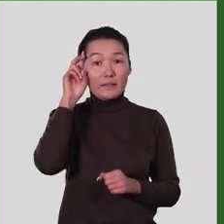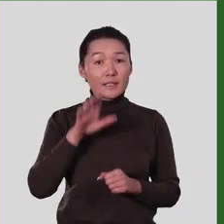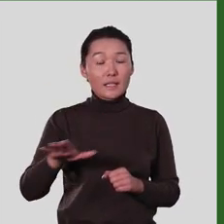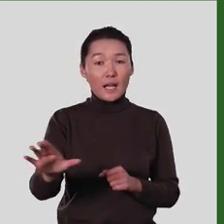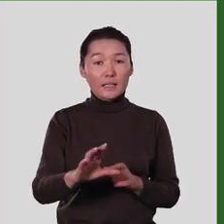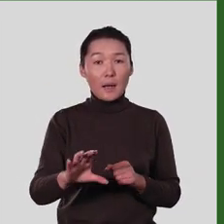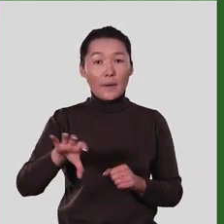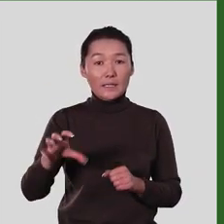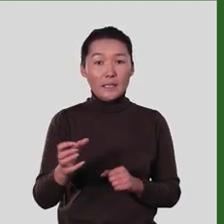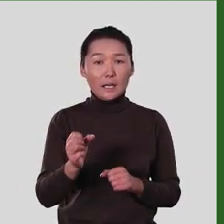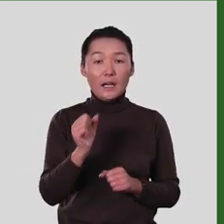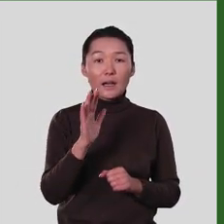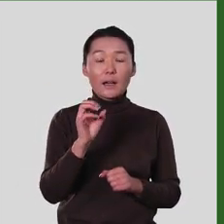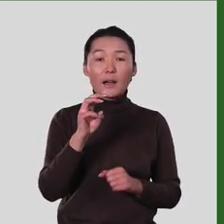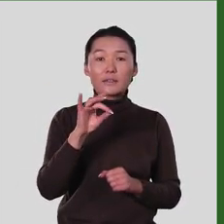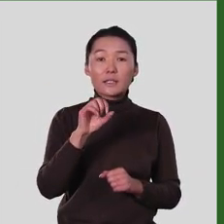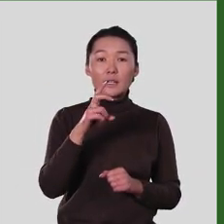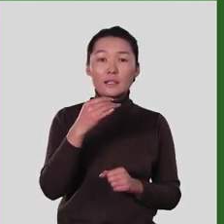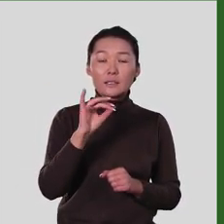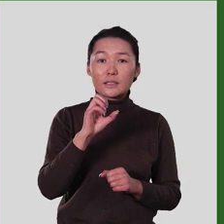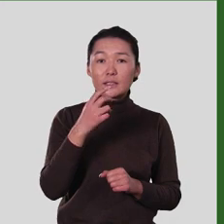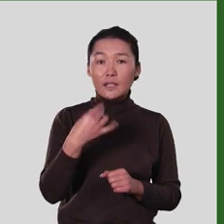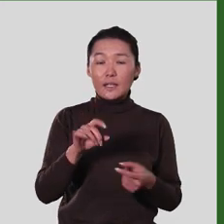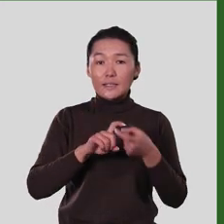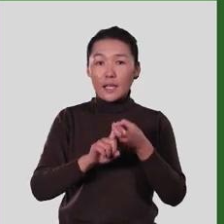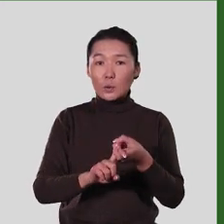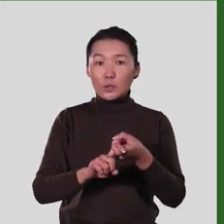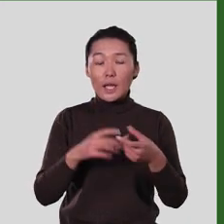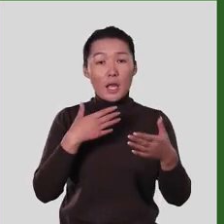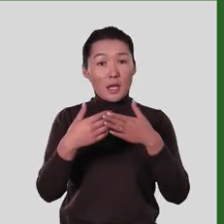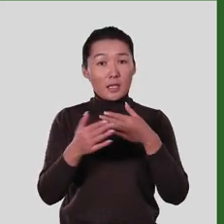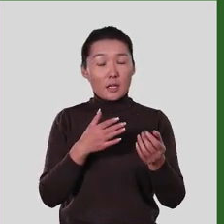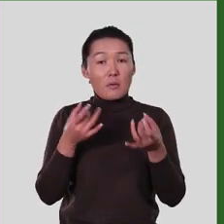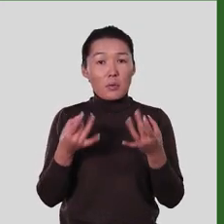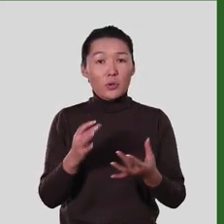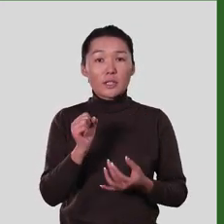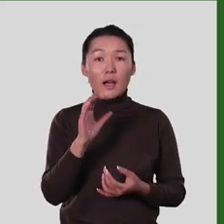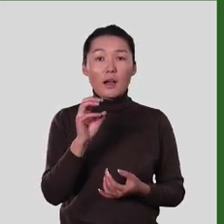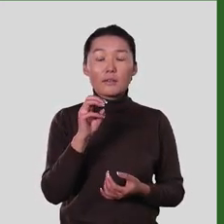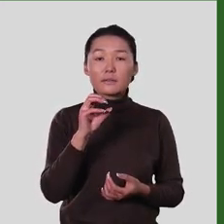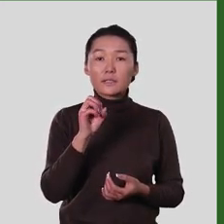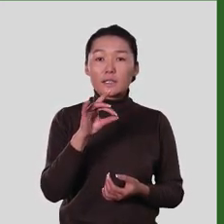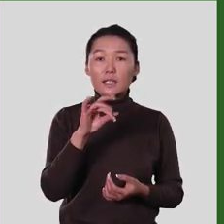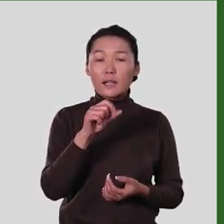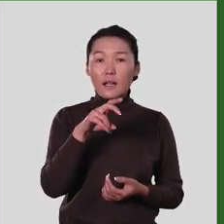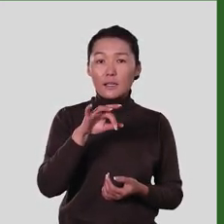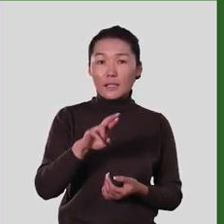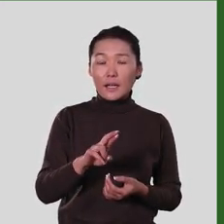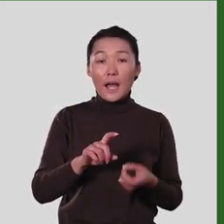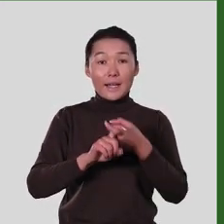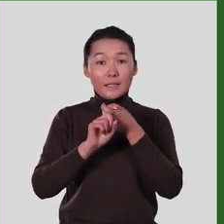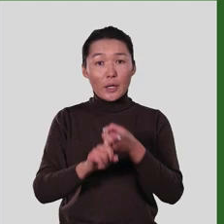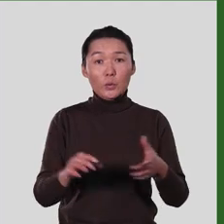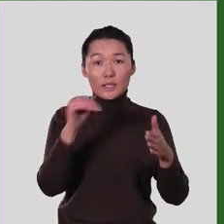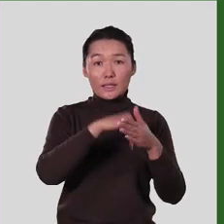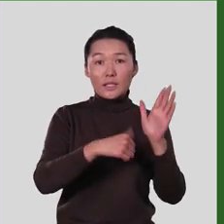материка – Австралийский союз. Или просто Австралия. Этот союз состоит из 6